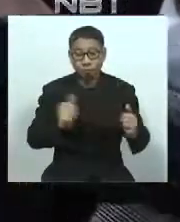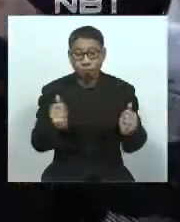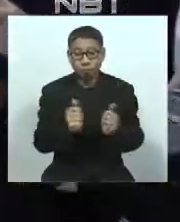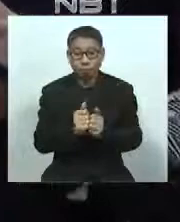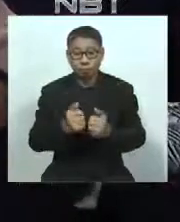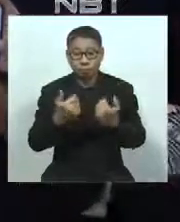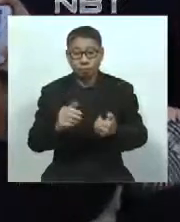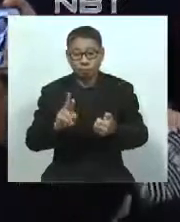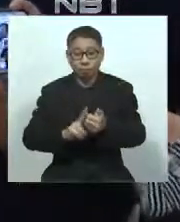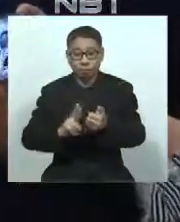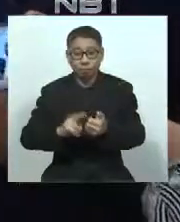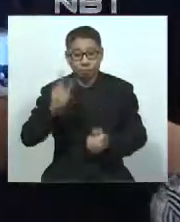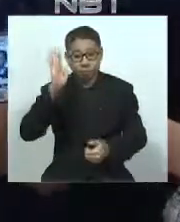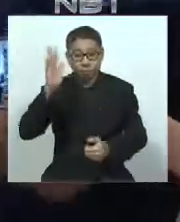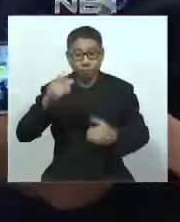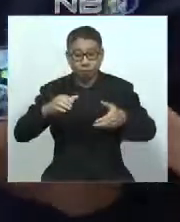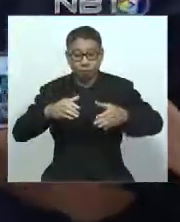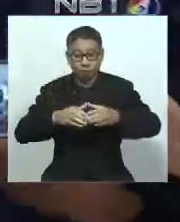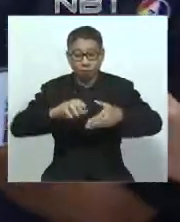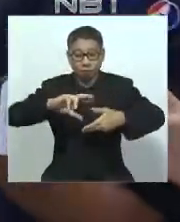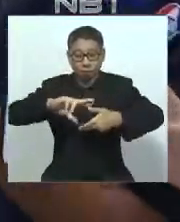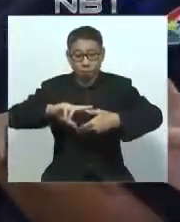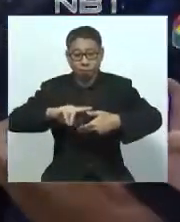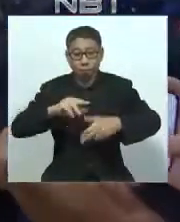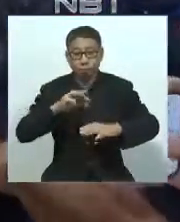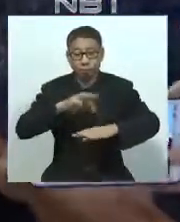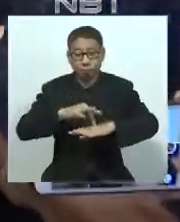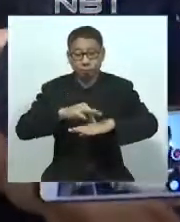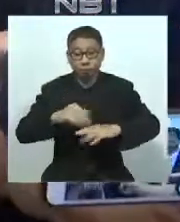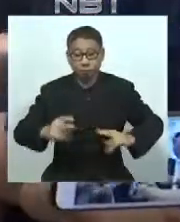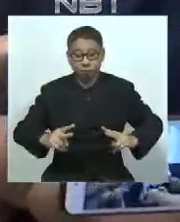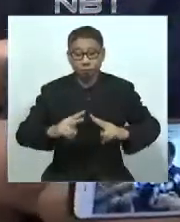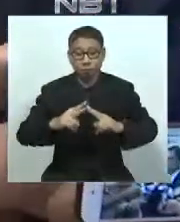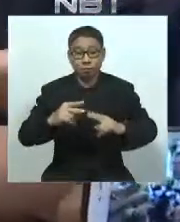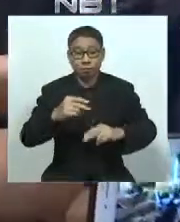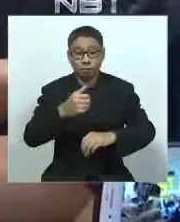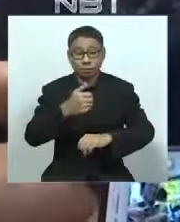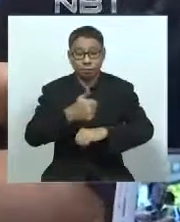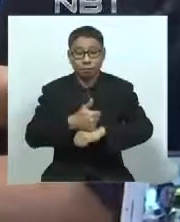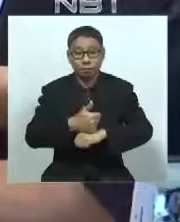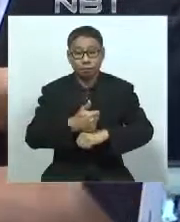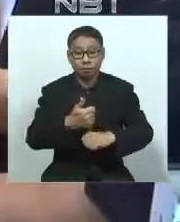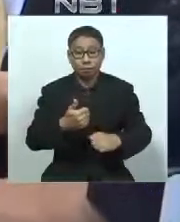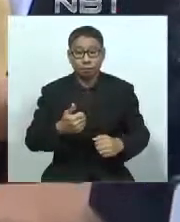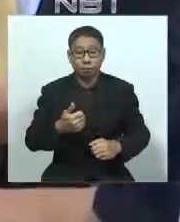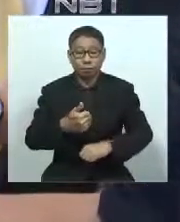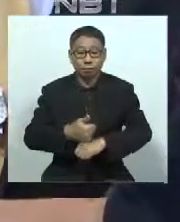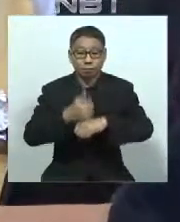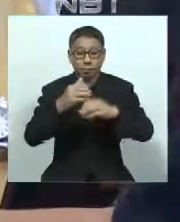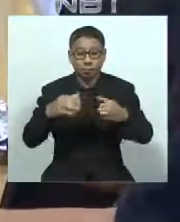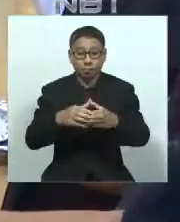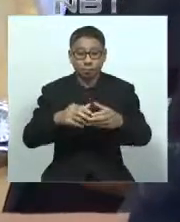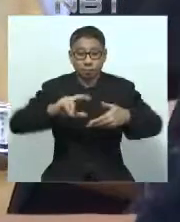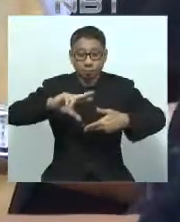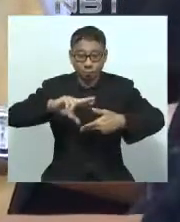บุญคงชนะรองโฆษกพรรคพลังประชารัฐในเรื่องของตำแหน่งรัฐมนตรีเรื่องนี้เนี่ยนายอุตมะสาวนายนหัวหน้าพรร